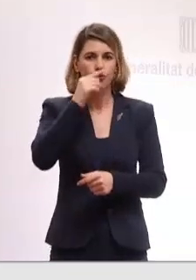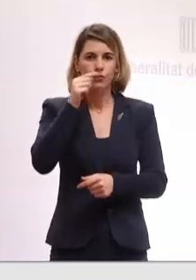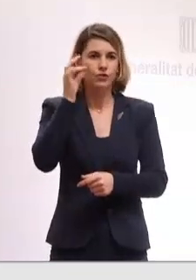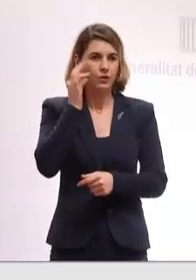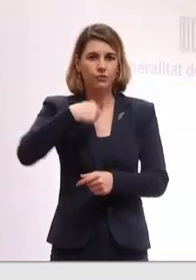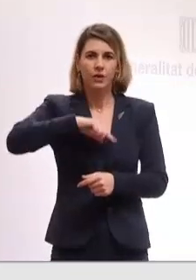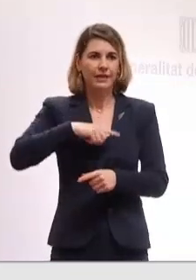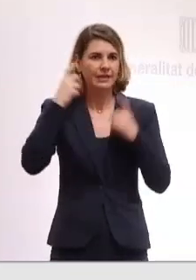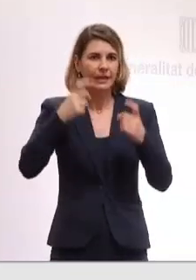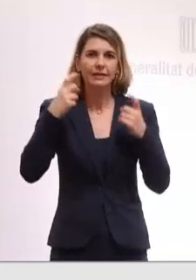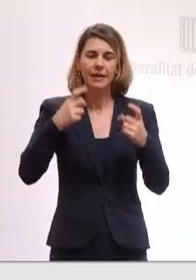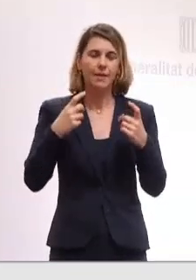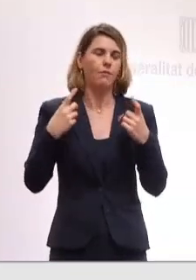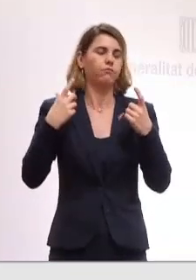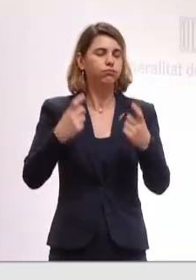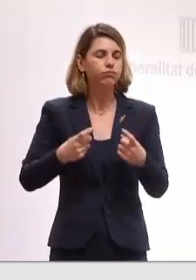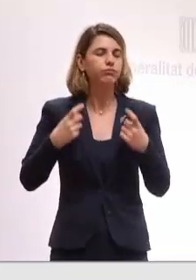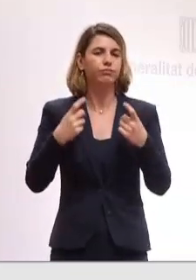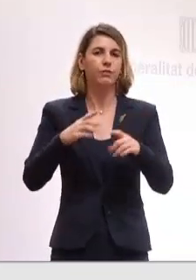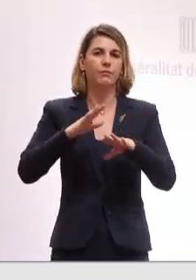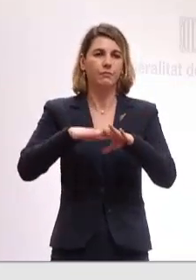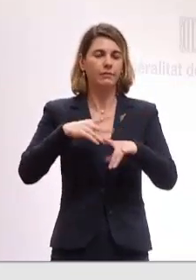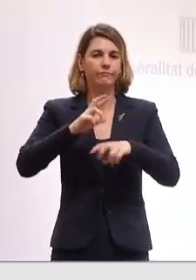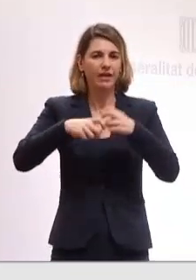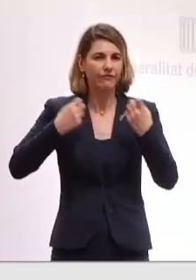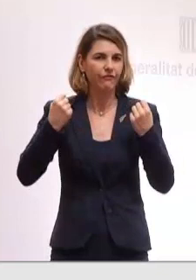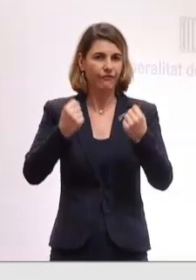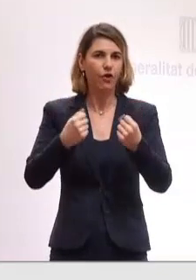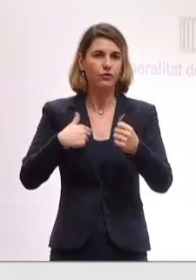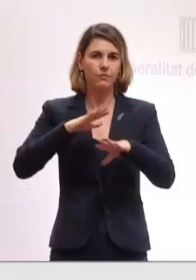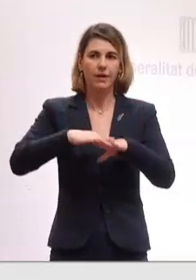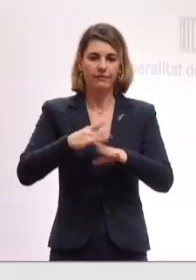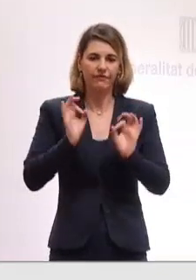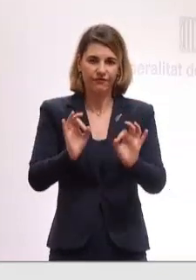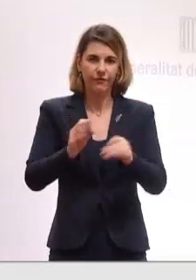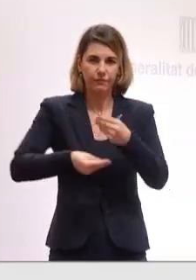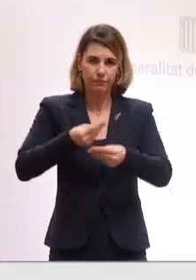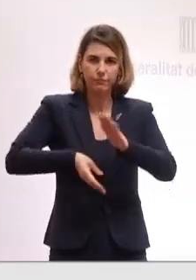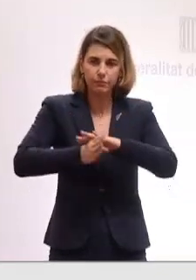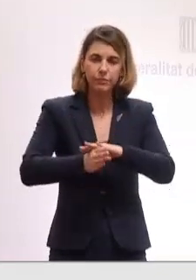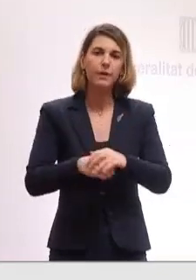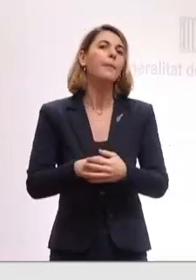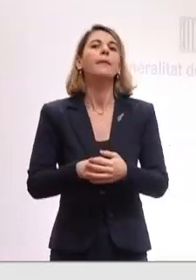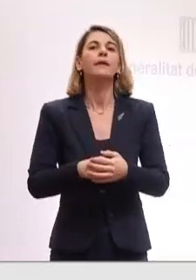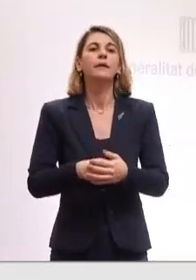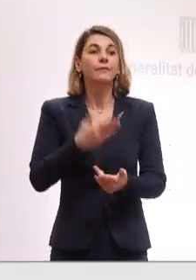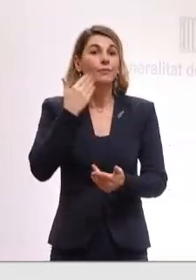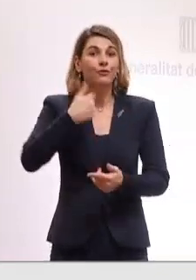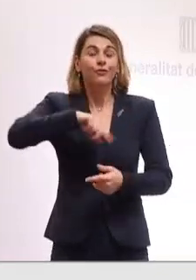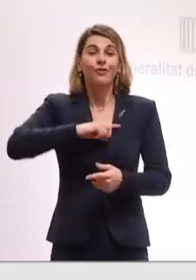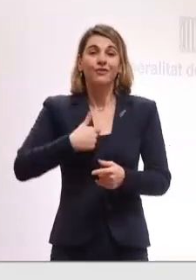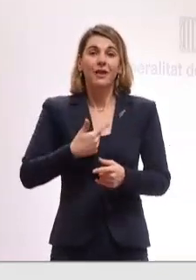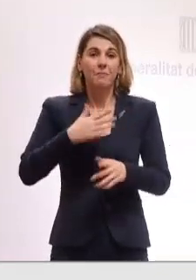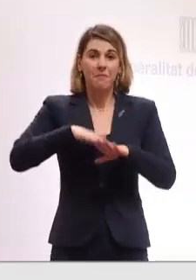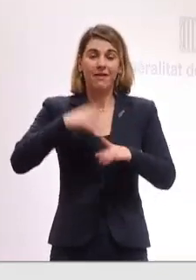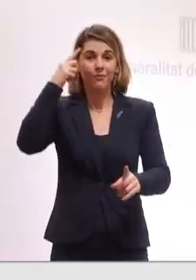Intentem posar tot el nostre esforç perquè així sigui. Una de les virtuts dels jutges i jutgesses per fer una bona